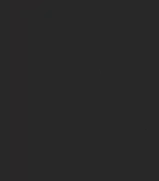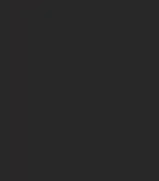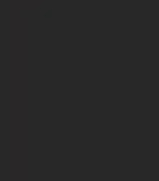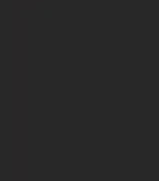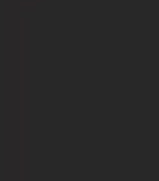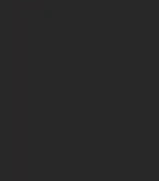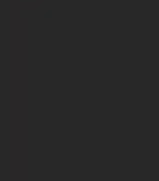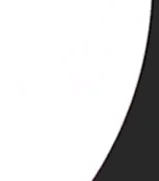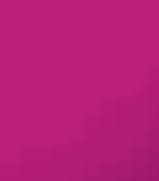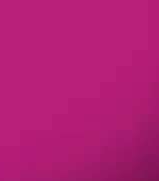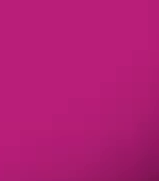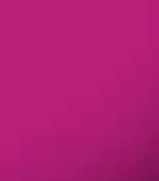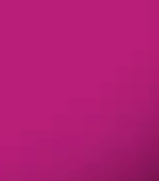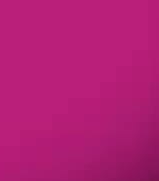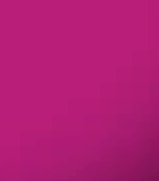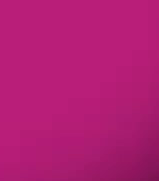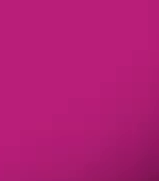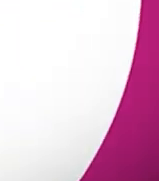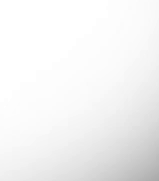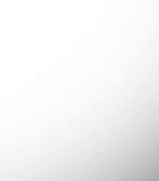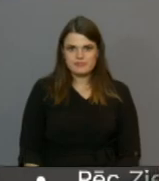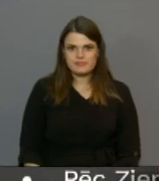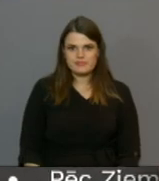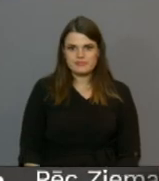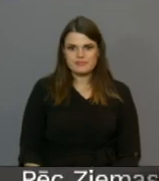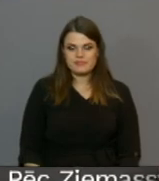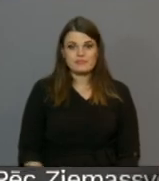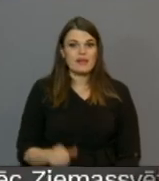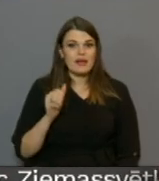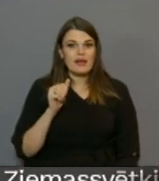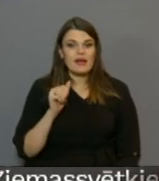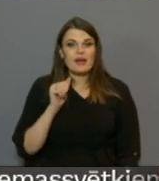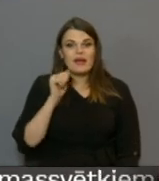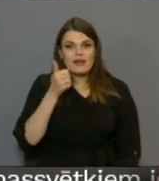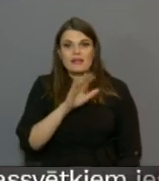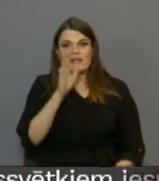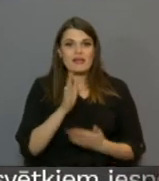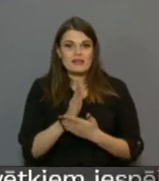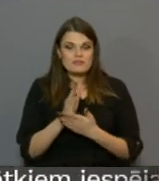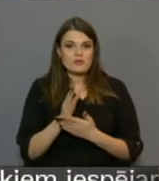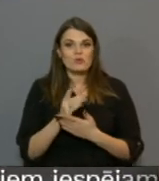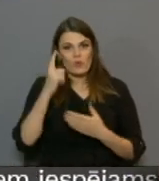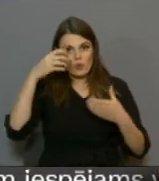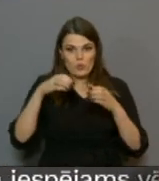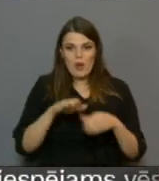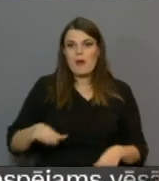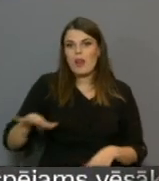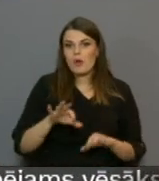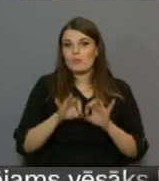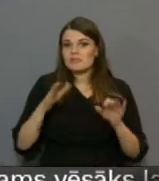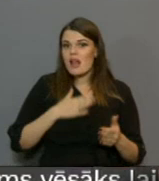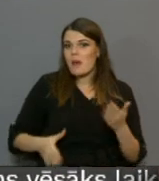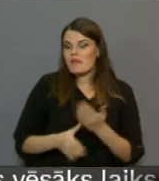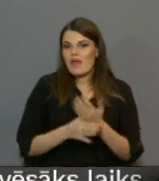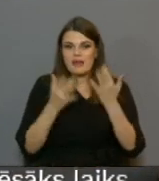Re, viss ēters ir te! Rīta dienas vidū Rīgā Doma laukumā darbu sāks labdarības